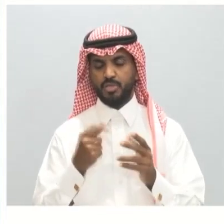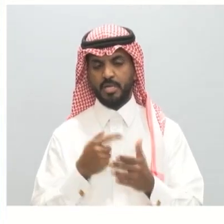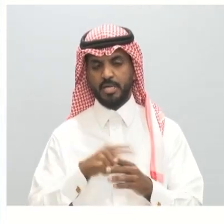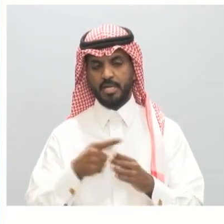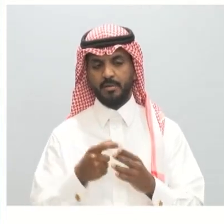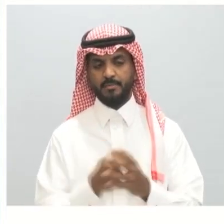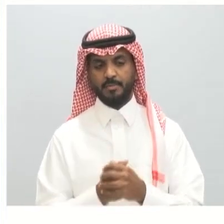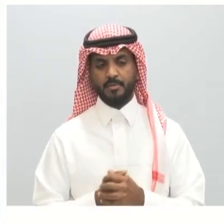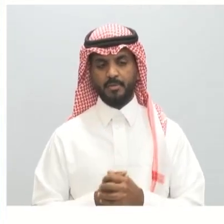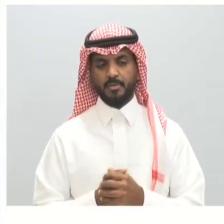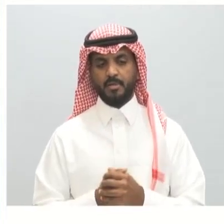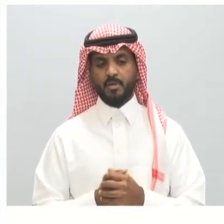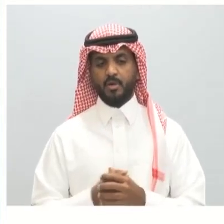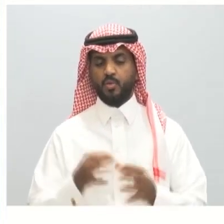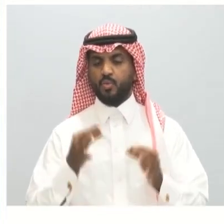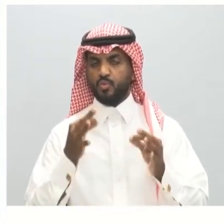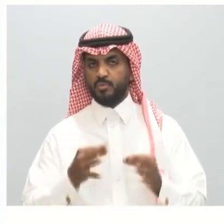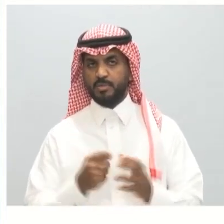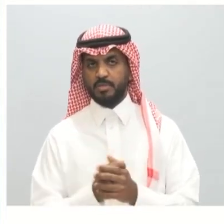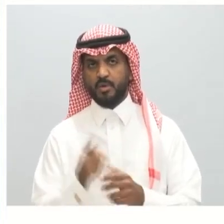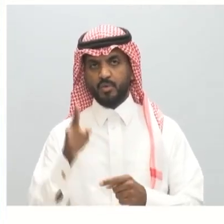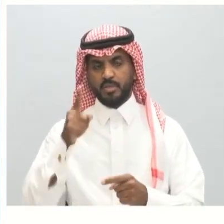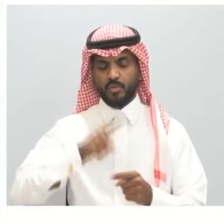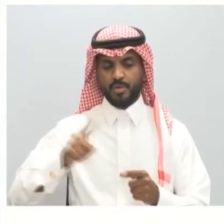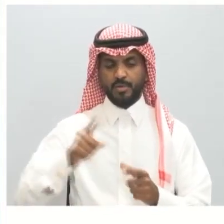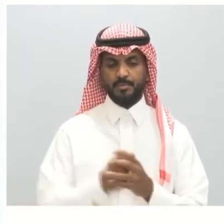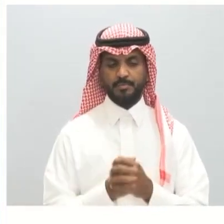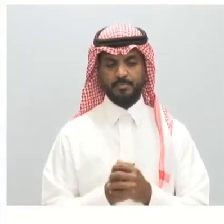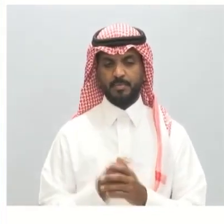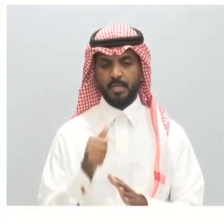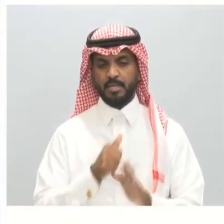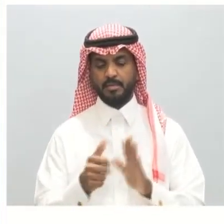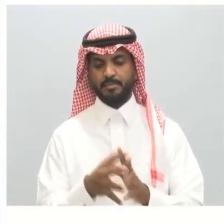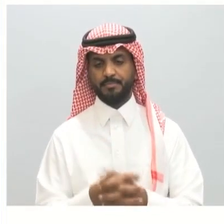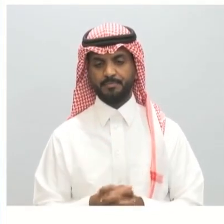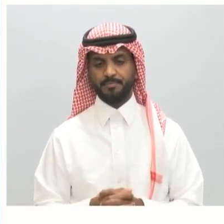واضبط زاويه الدوران للقياده